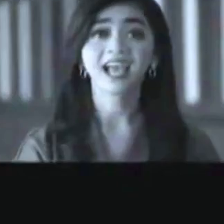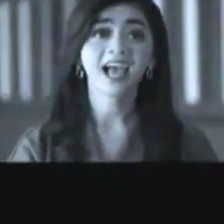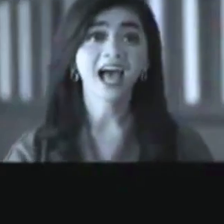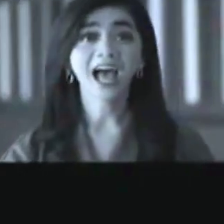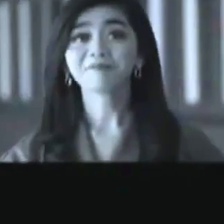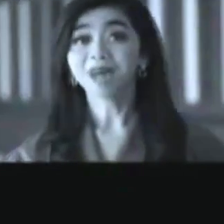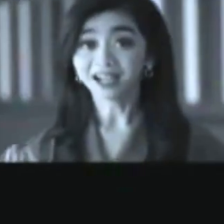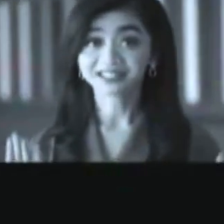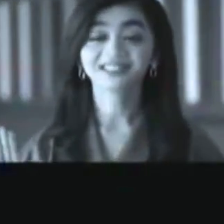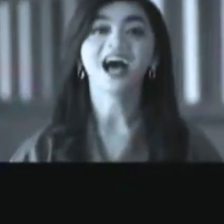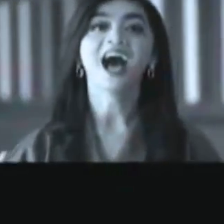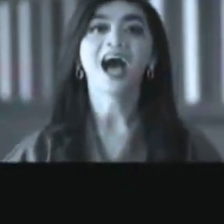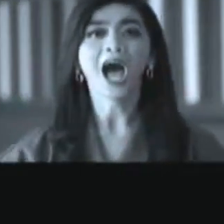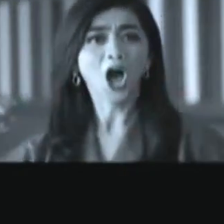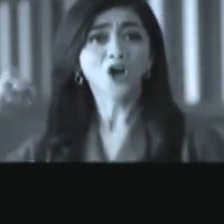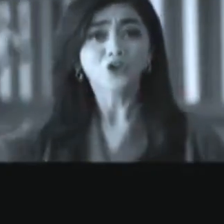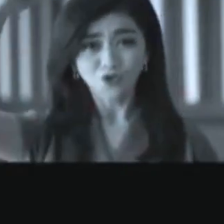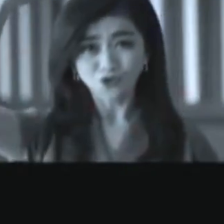sehat